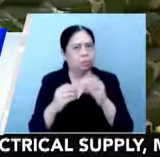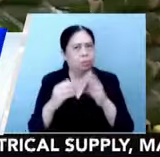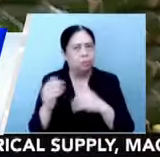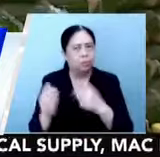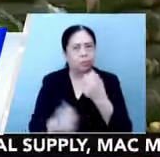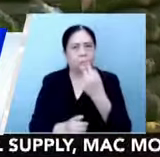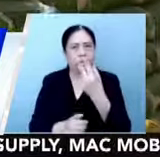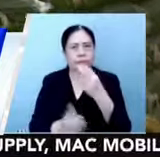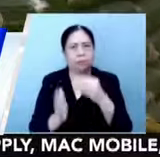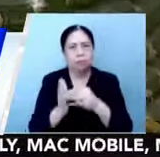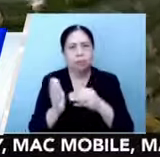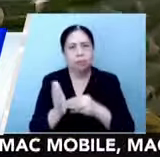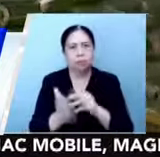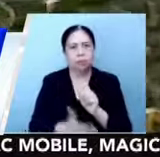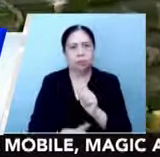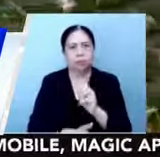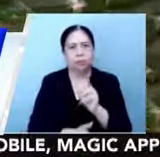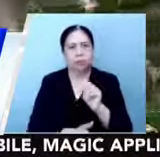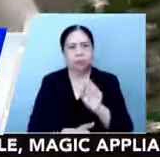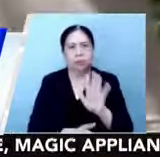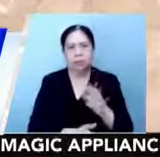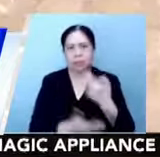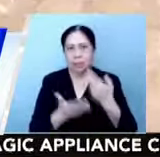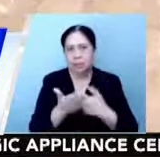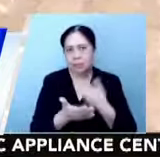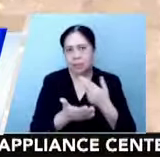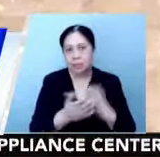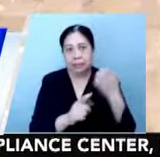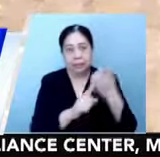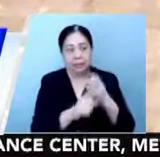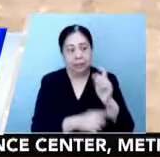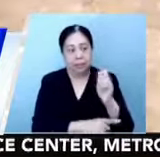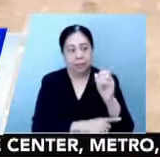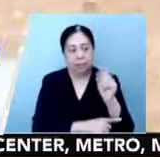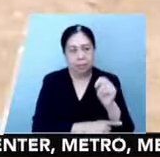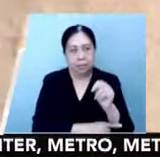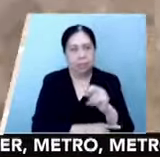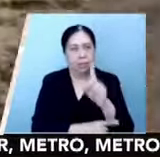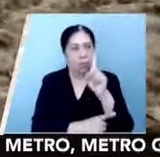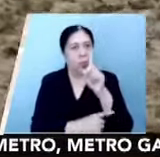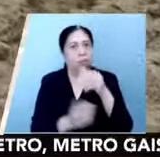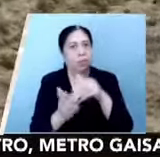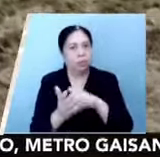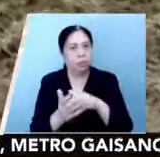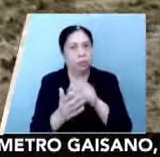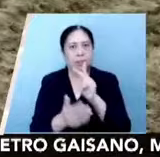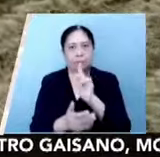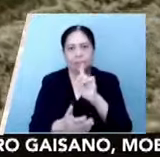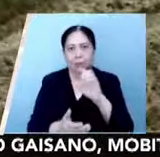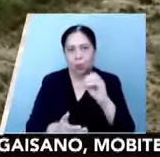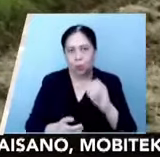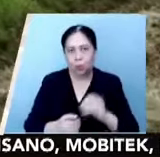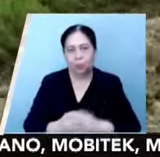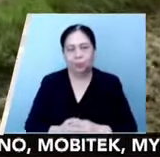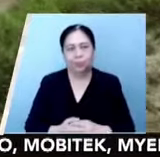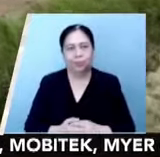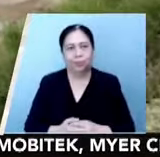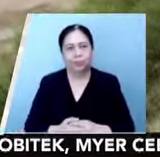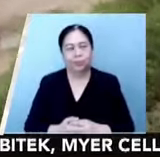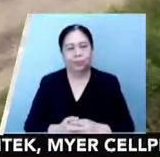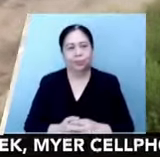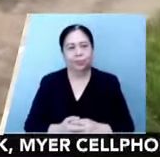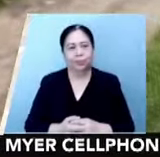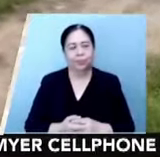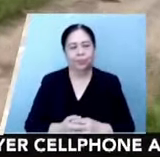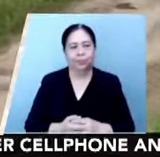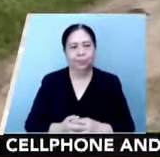milyong tonelada ng bigas. Sa kada tonelada, may 1,000 kilo. Para sa GMA Integrated News,